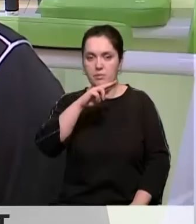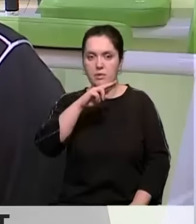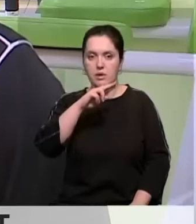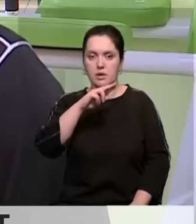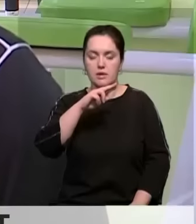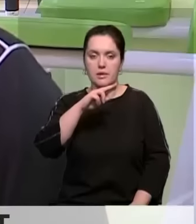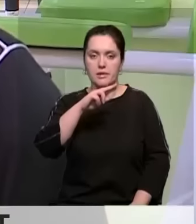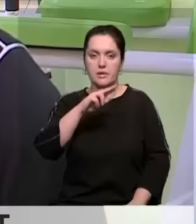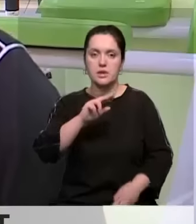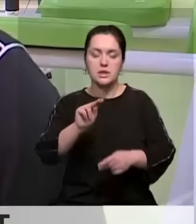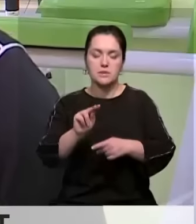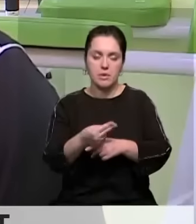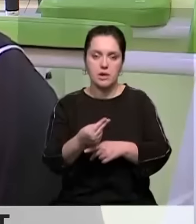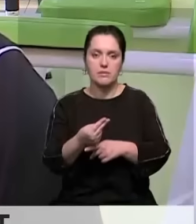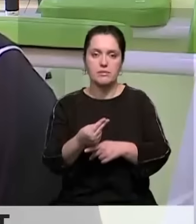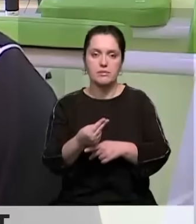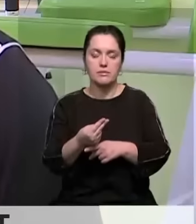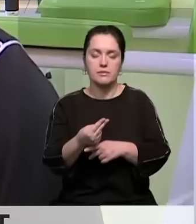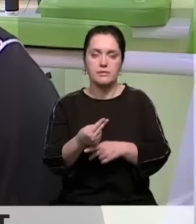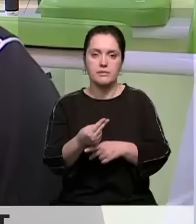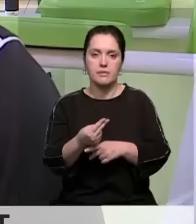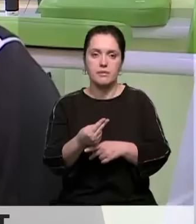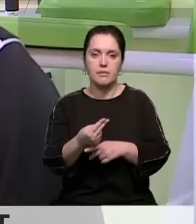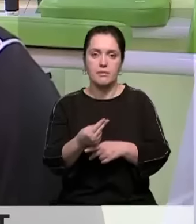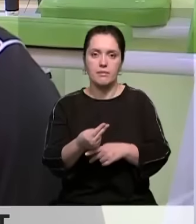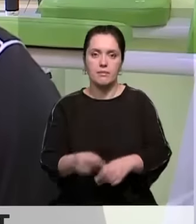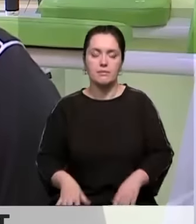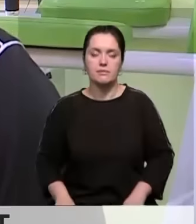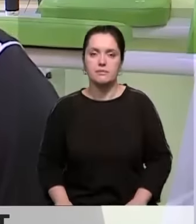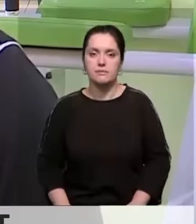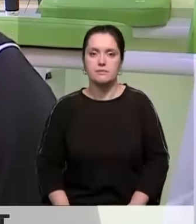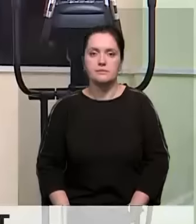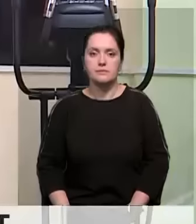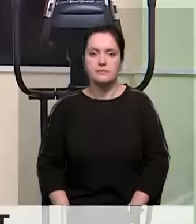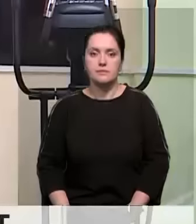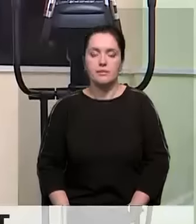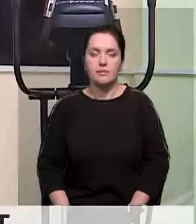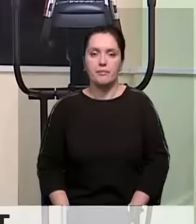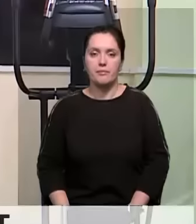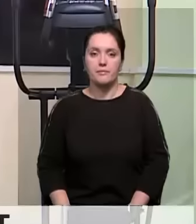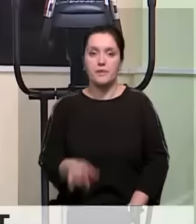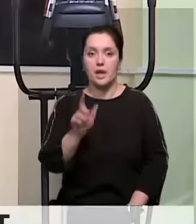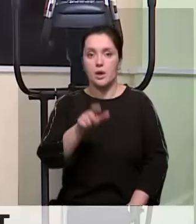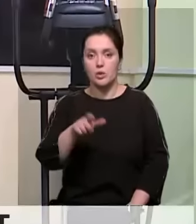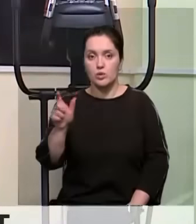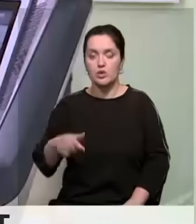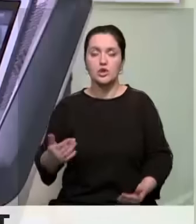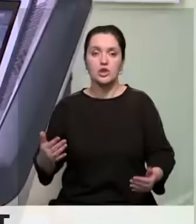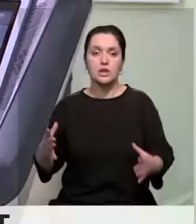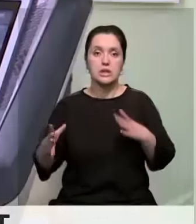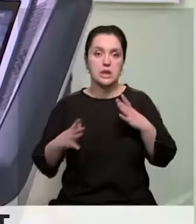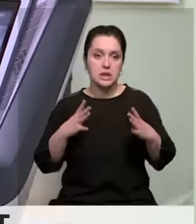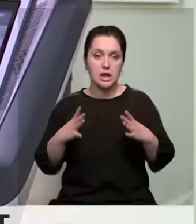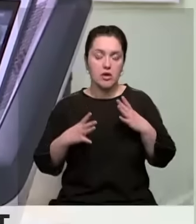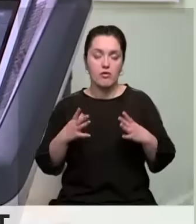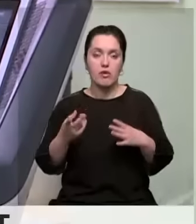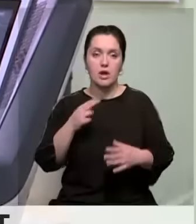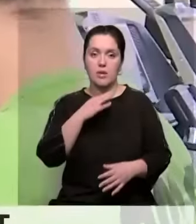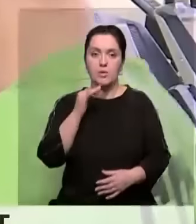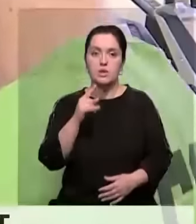что исправим, будем работать еще лучше, готовиться. Эти люди живут тренировками. Для многих из